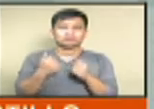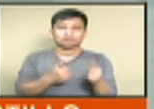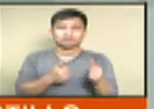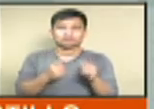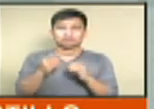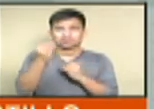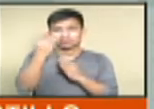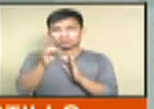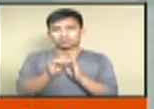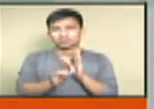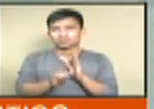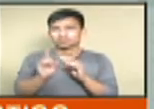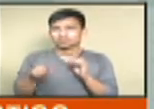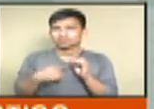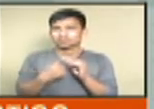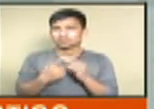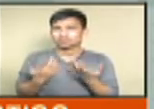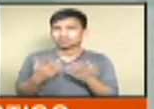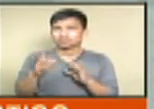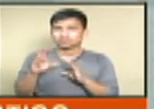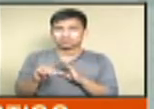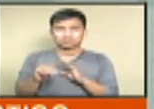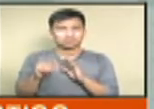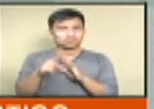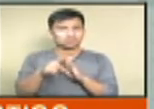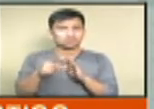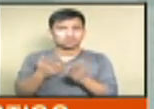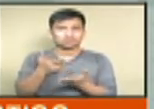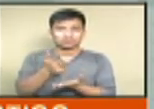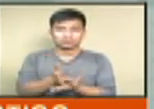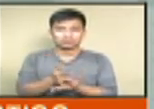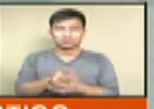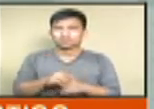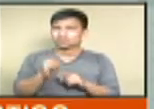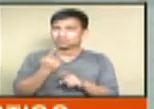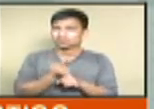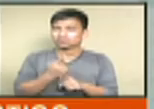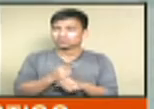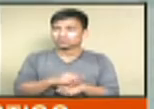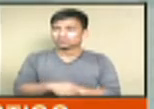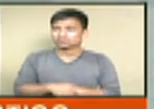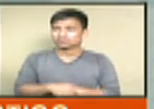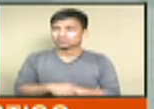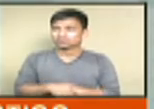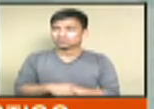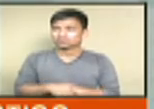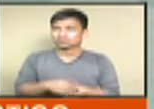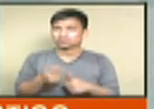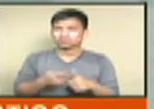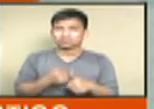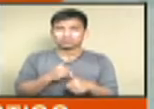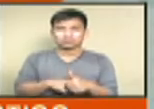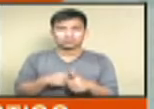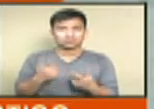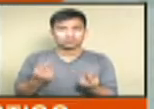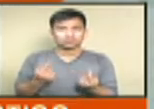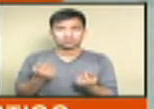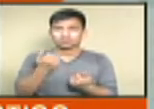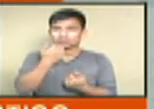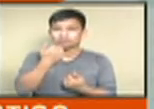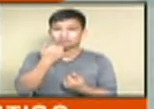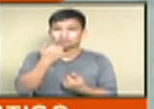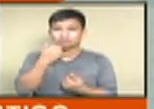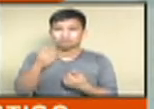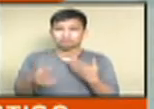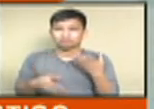niya para sundin. So kung may opo, nakalagay sir. Doon no parking, huwag talaga tayo mag-park. Tama opo, po. Sir. Opo, sir. Pero, kung halimbawa, meron na pong gumawa ng kamalian, huwag